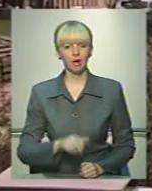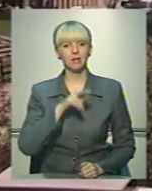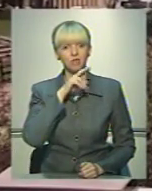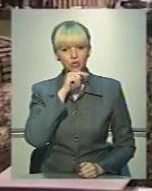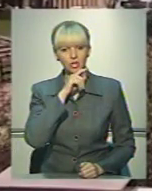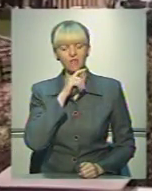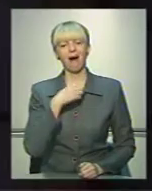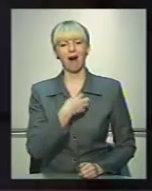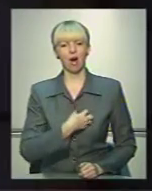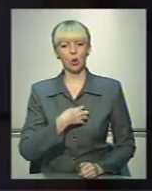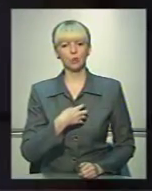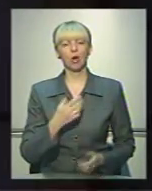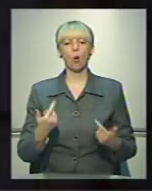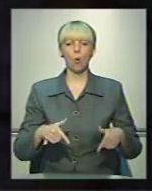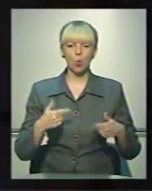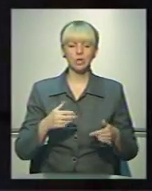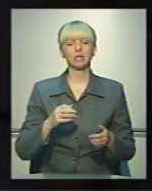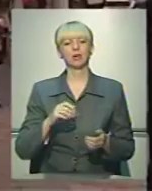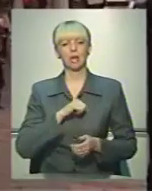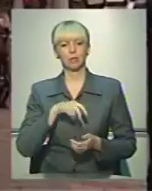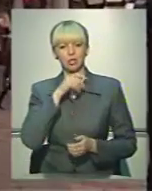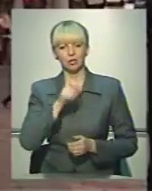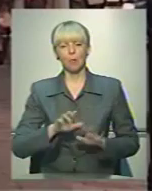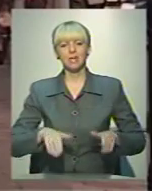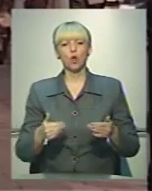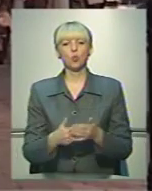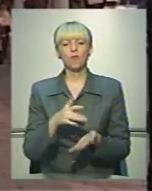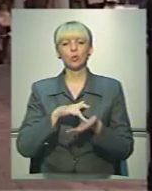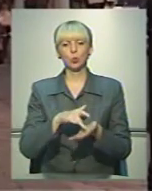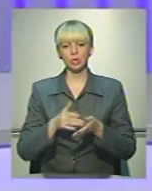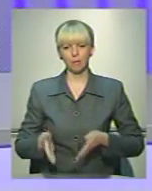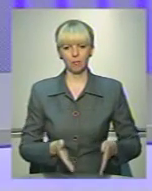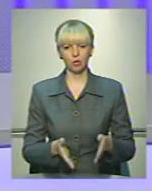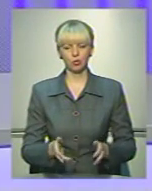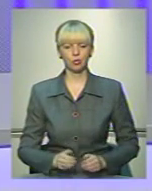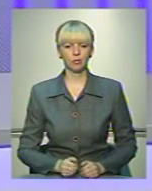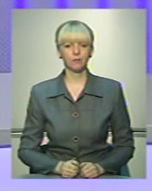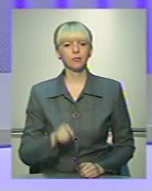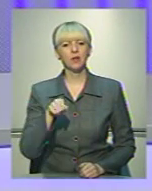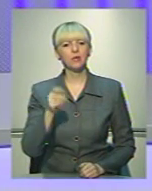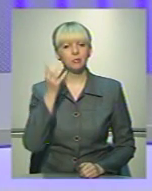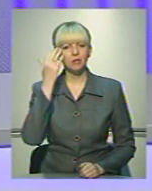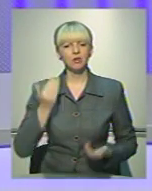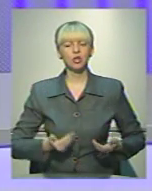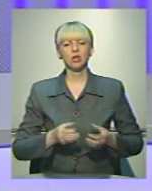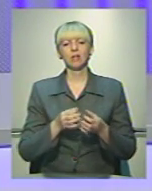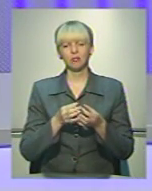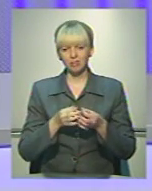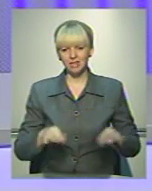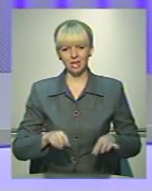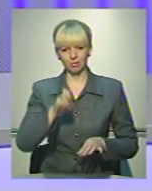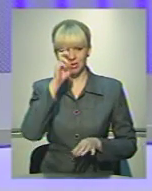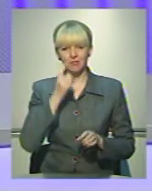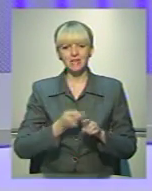Чернівці актуальні. Для гостей міста та самих чернівчан представили новий туристичний маршрут. Він мріяв жити у вільній незалежній державі.